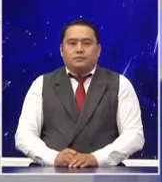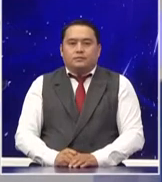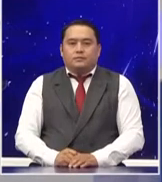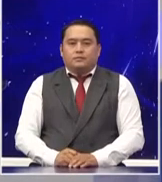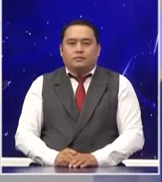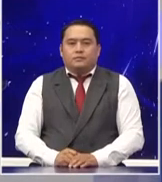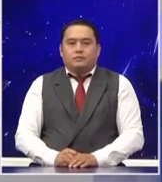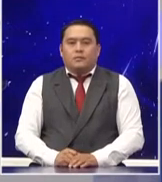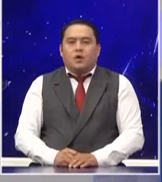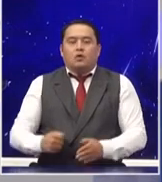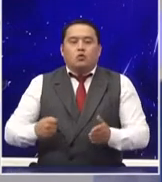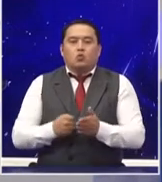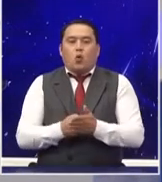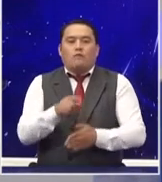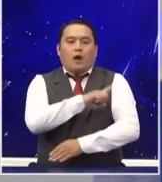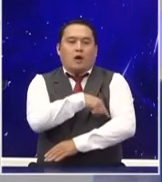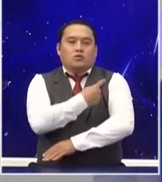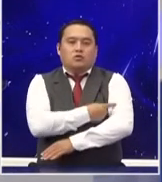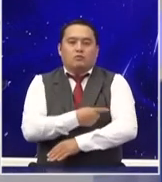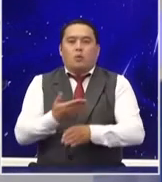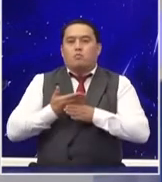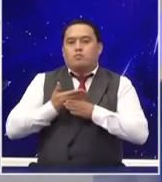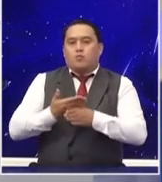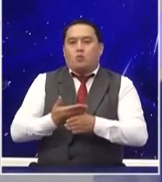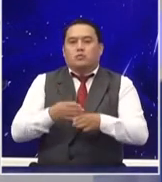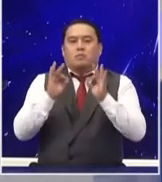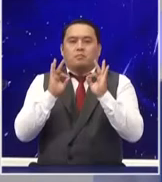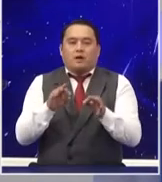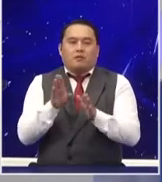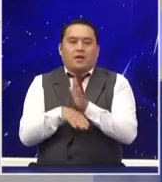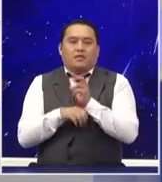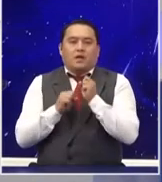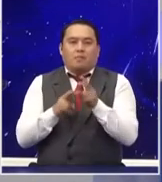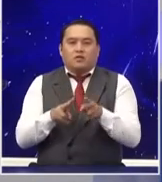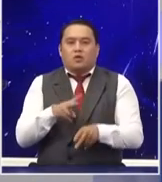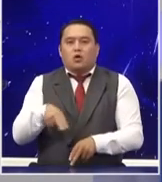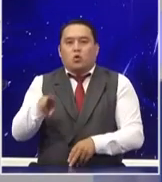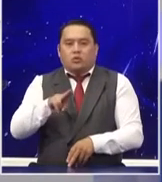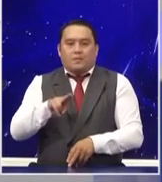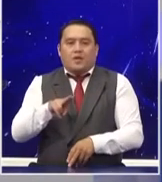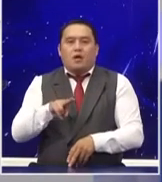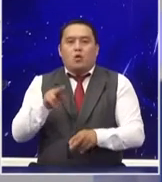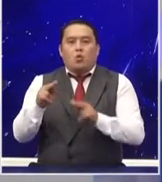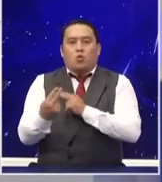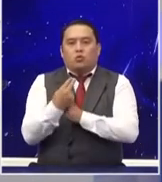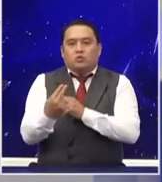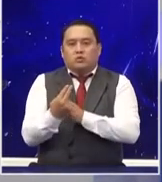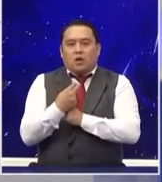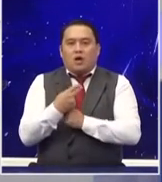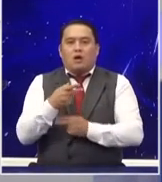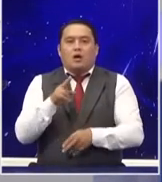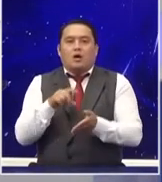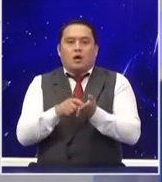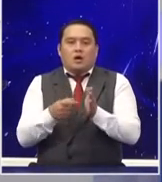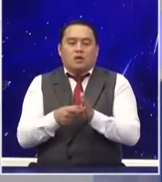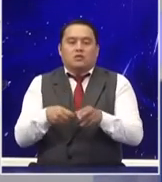Оказание первой доврачебной помощи, правильное использование огнетушителя, безопасность на льду. И всему этому учат с детства. Кадетский класс